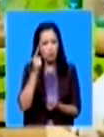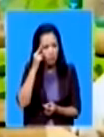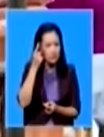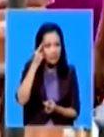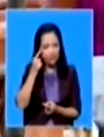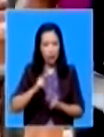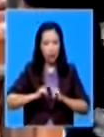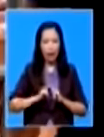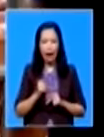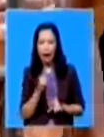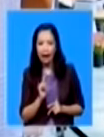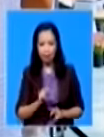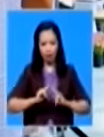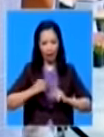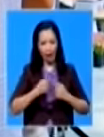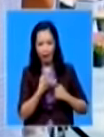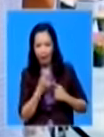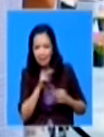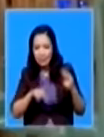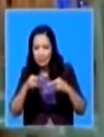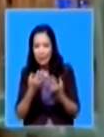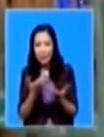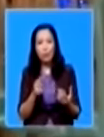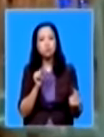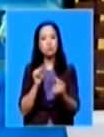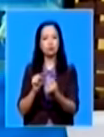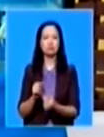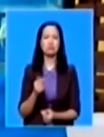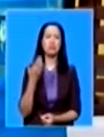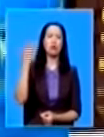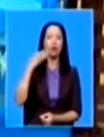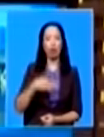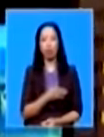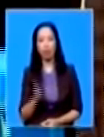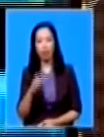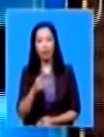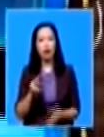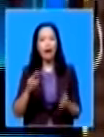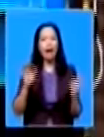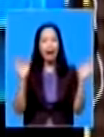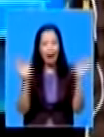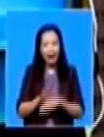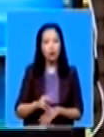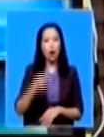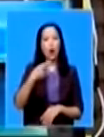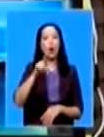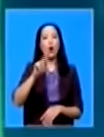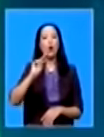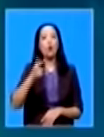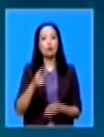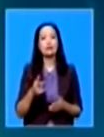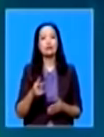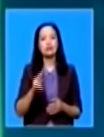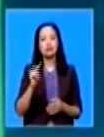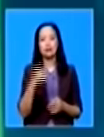นต้องหาตัวเองกันให้เจอนะที่พามามันค่อนข้างจะหลงทางกันไปกันมาเนี่ยนั้นรัฐบาลจะได้ลดภาระลงไปบ้างแต่เราไปส่